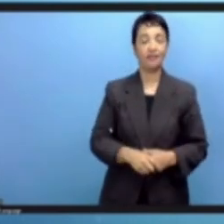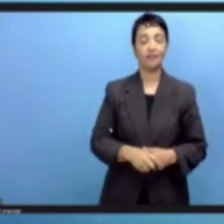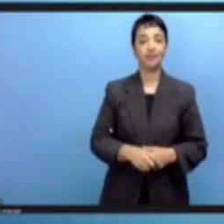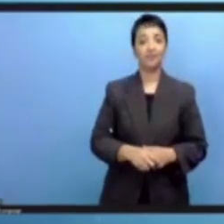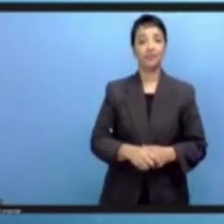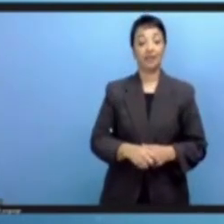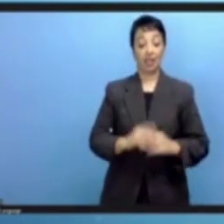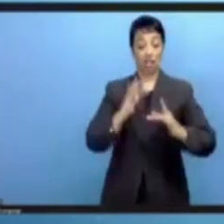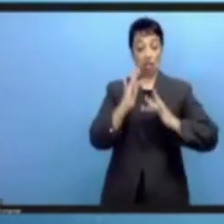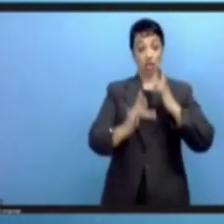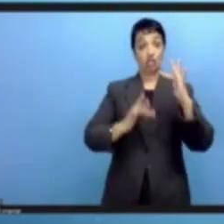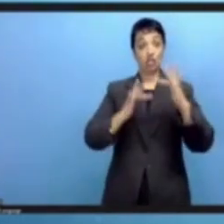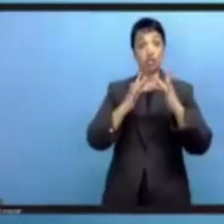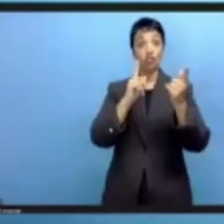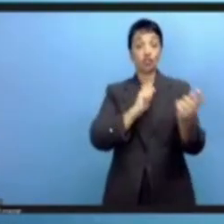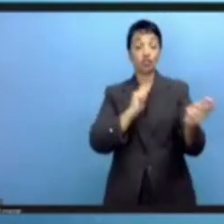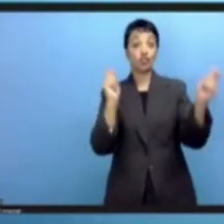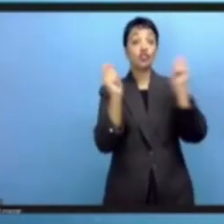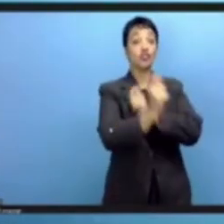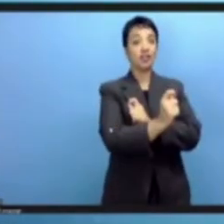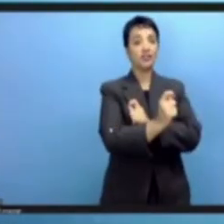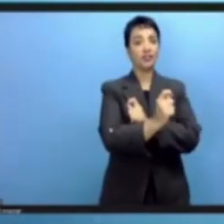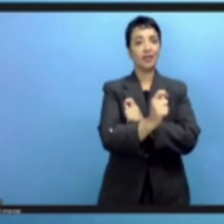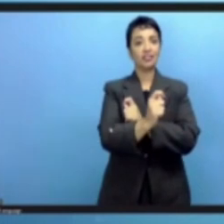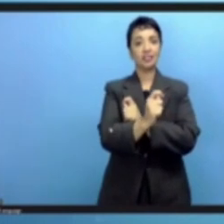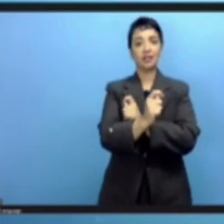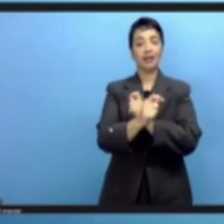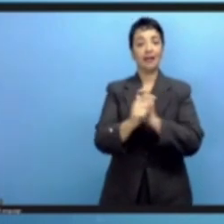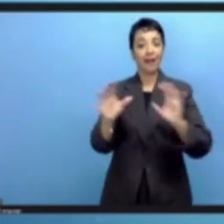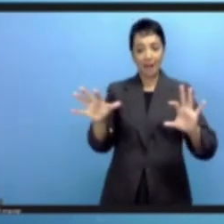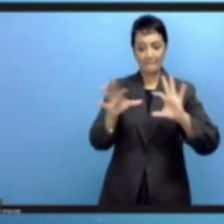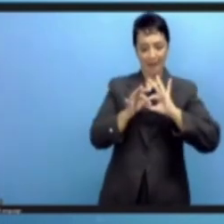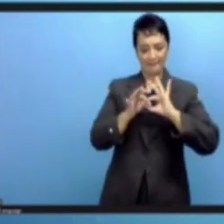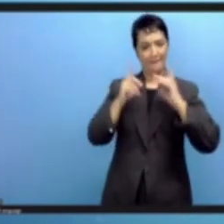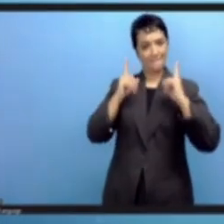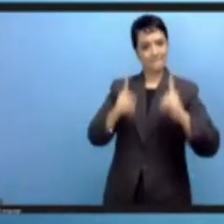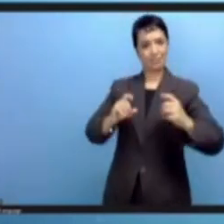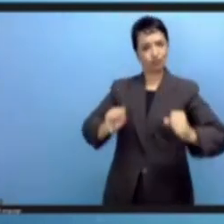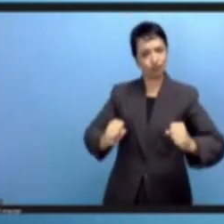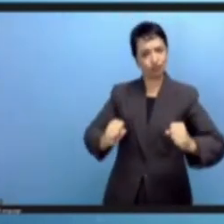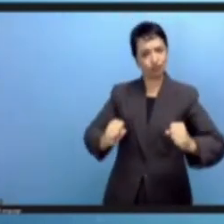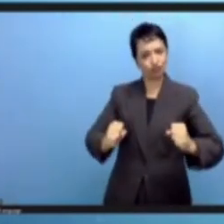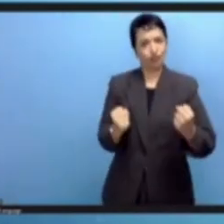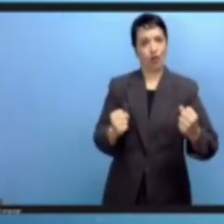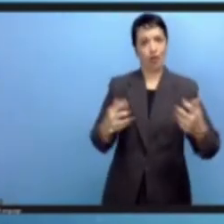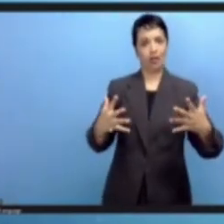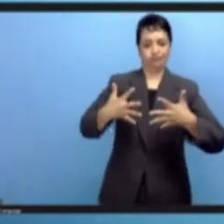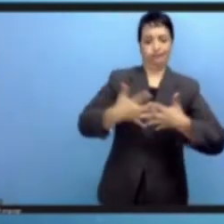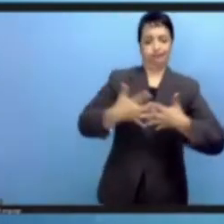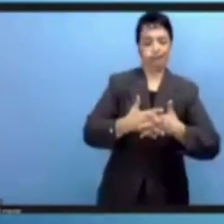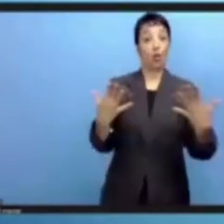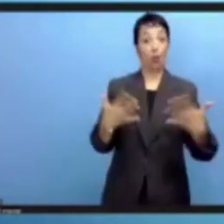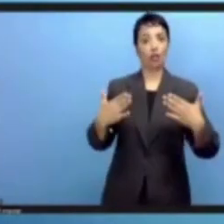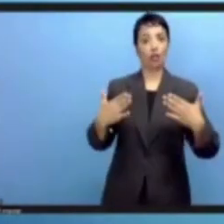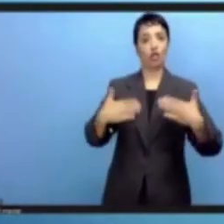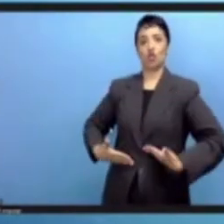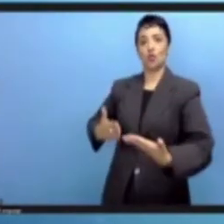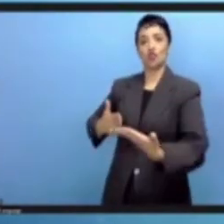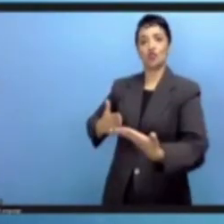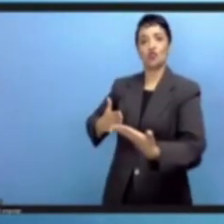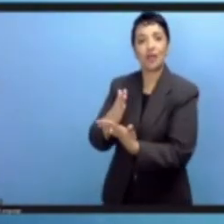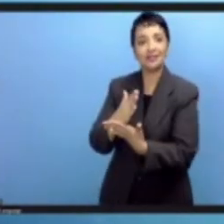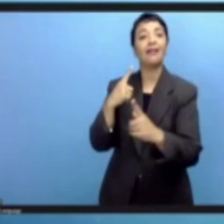de son discours d'ouverture. Une transformation numérique se doit d'être ancrée dans les droits